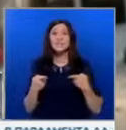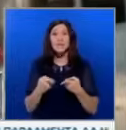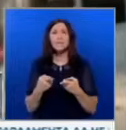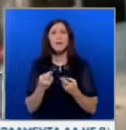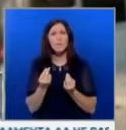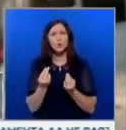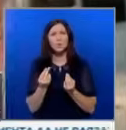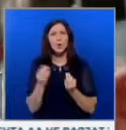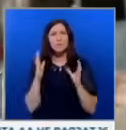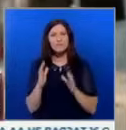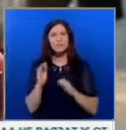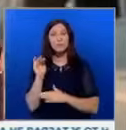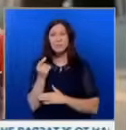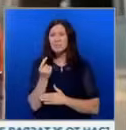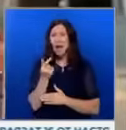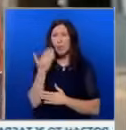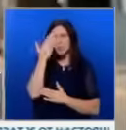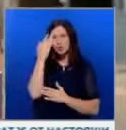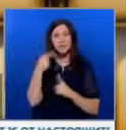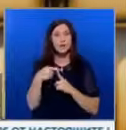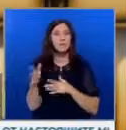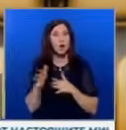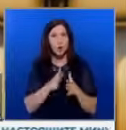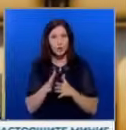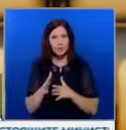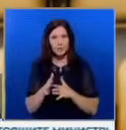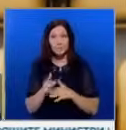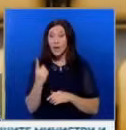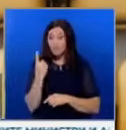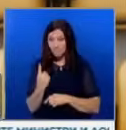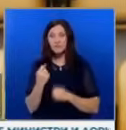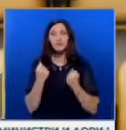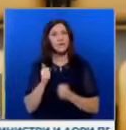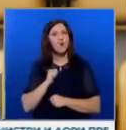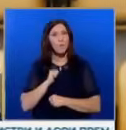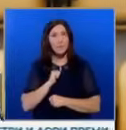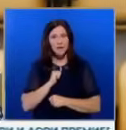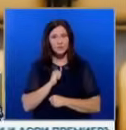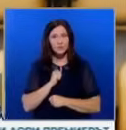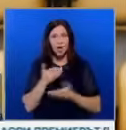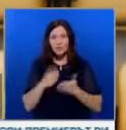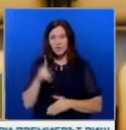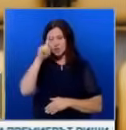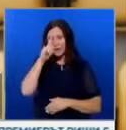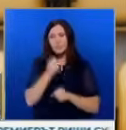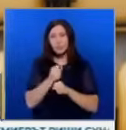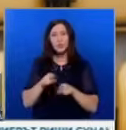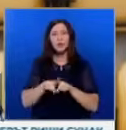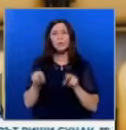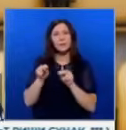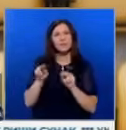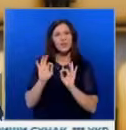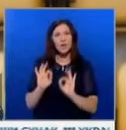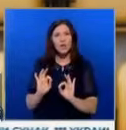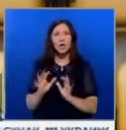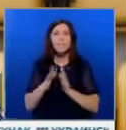По-добро правителство и да бъдат малко по-честни към хората. Първо, здравеопазването. Дъщеря ми работи като преподавател, така